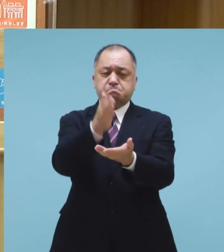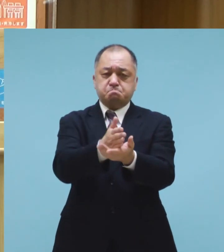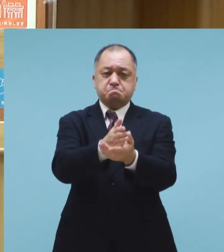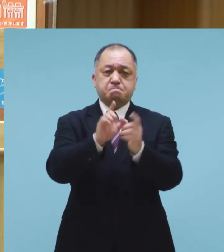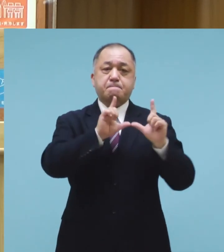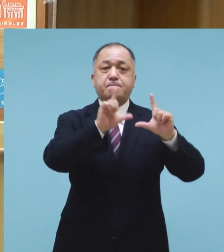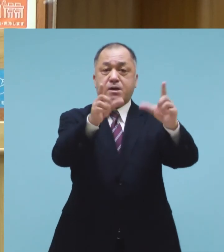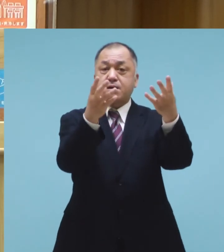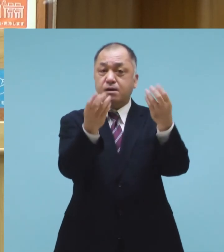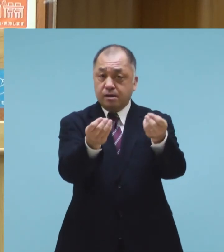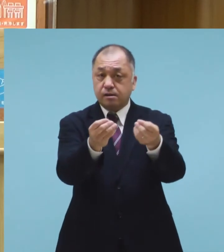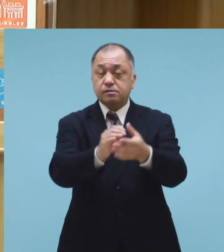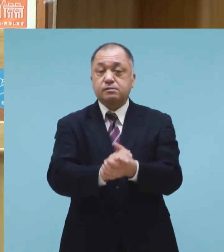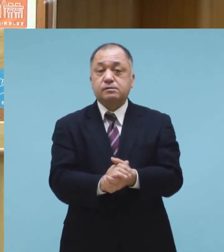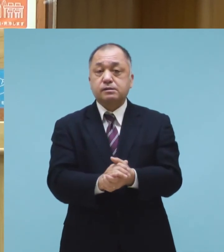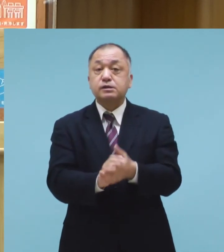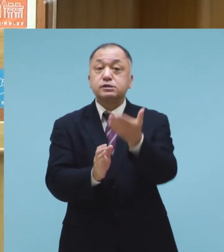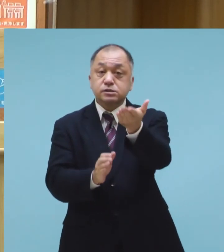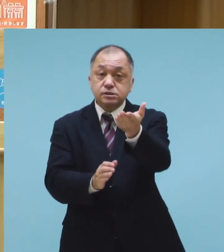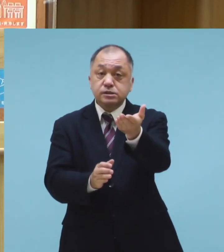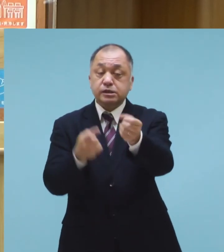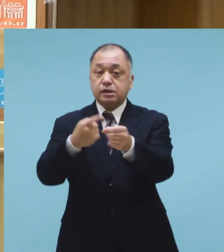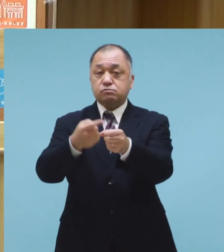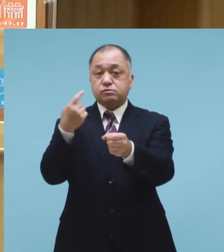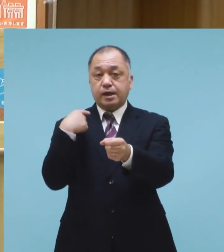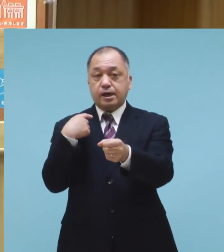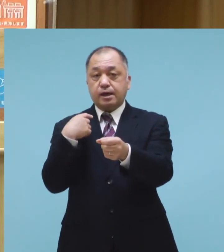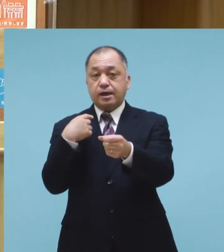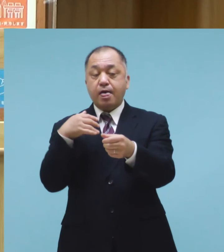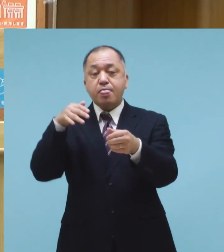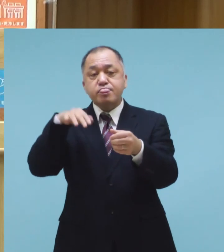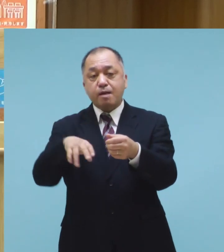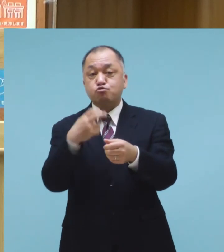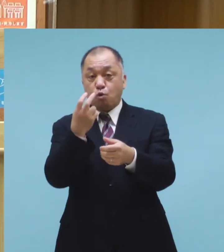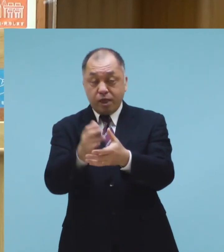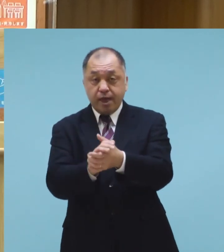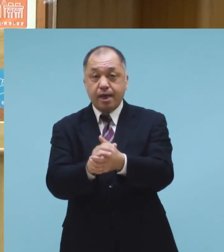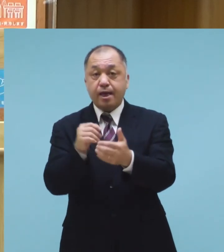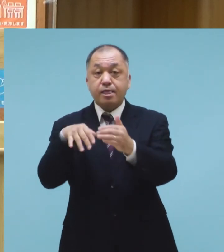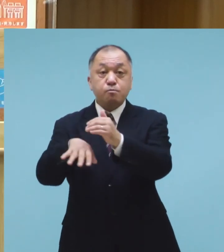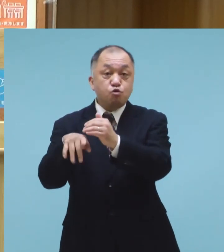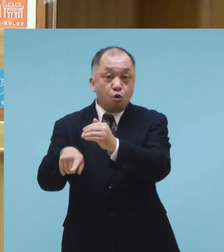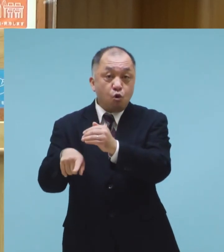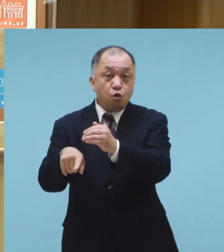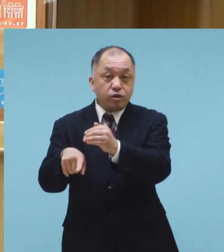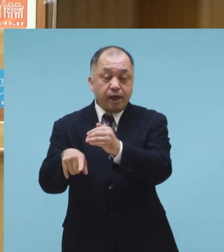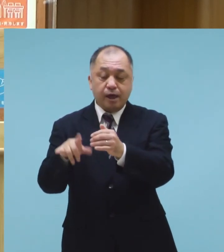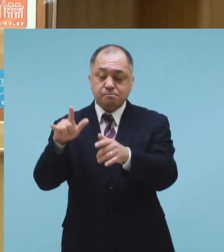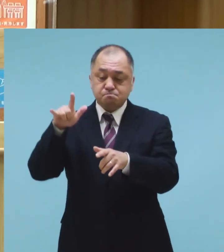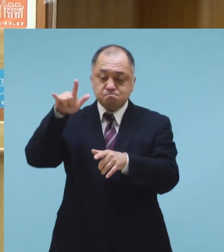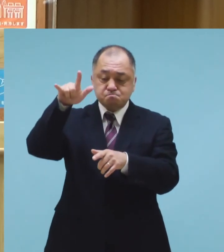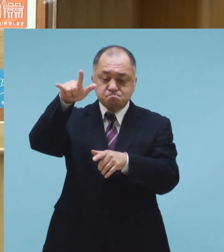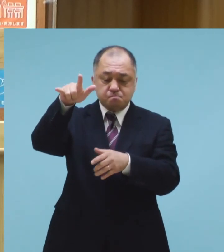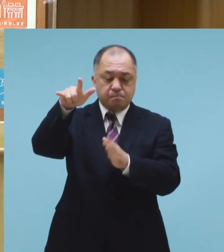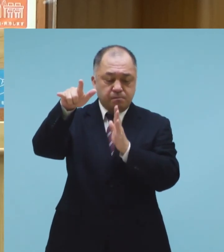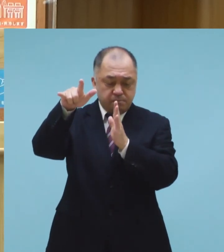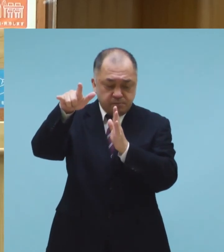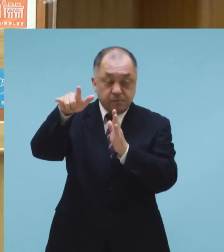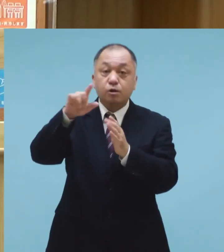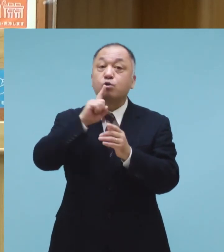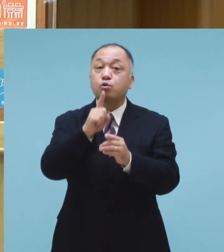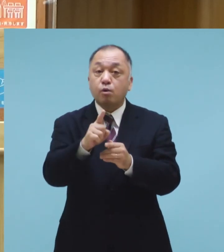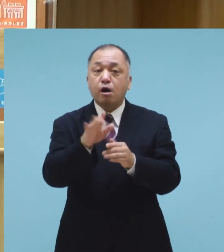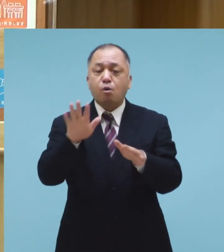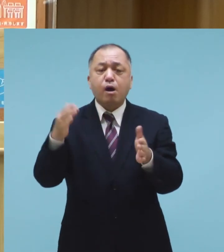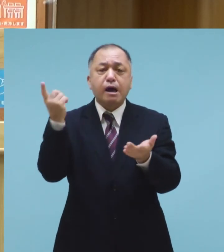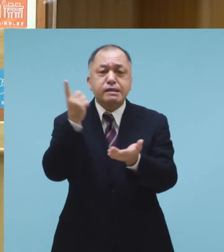で、知事昨年根室でですね上空異例は、まあ、今回限りの措置なんだというふうにおっしゃって